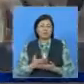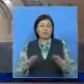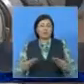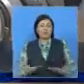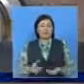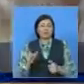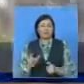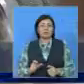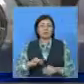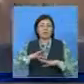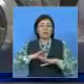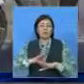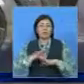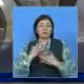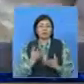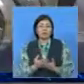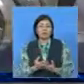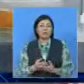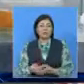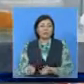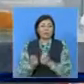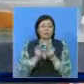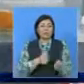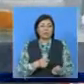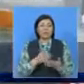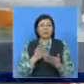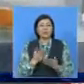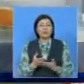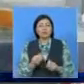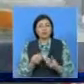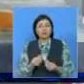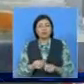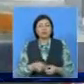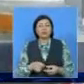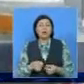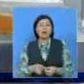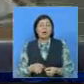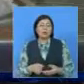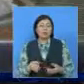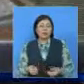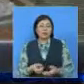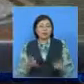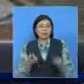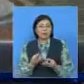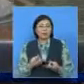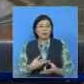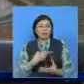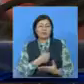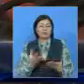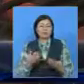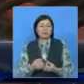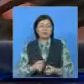проживанию населения, организаций, осуществляющих пассажирские перевозки. Кроме того, ограничат допуск к работе невакцинированных